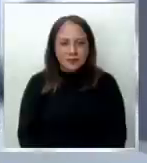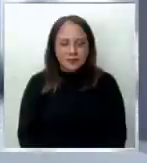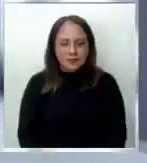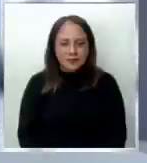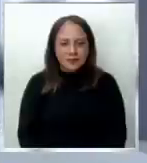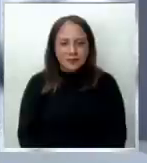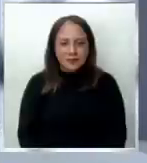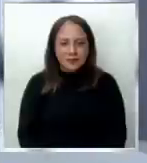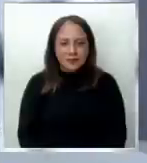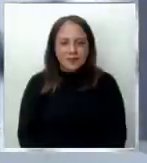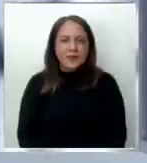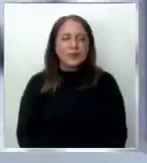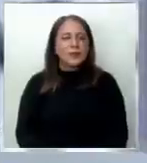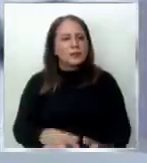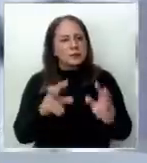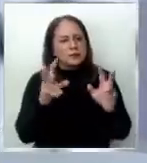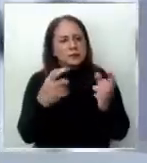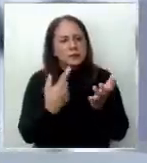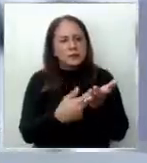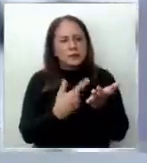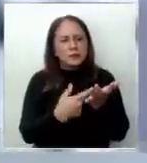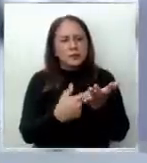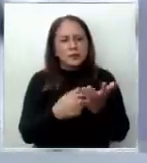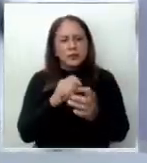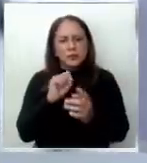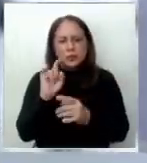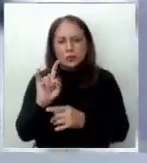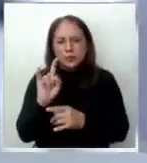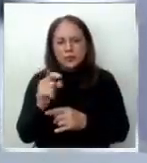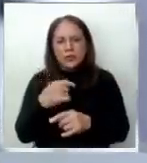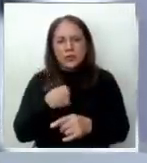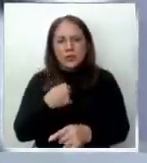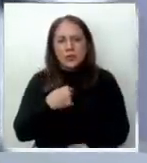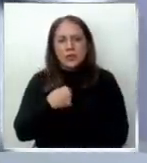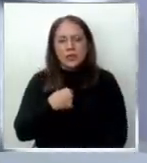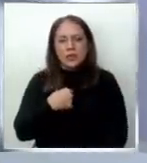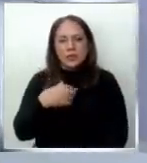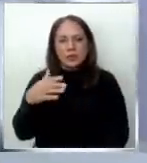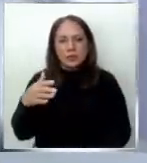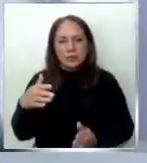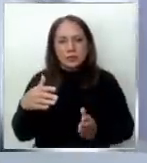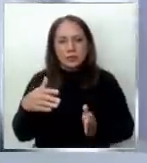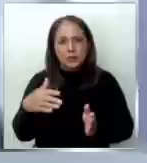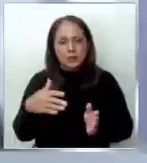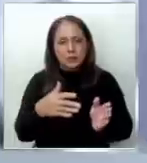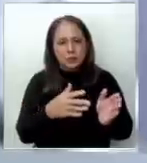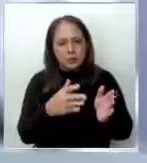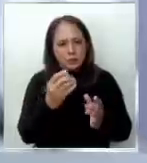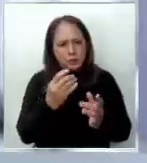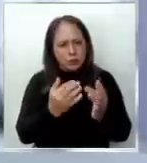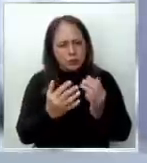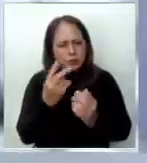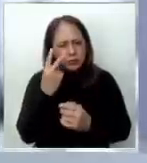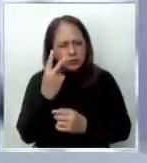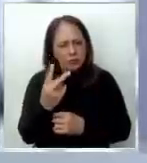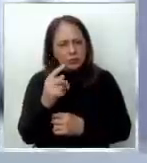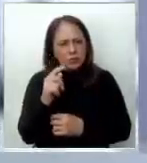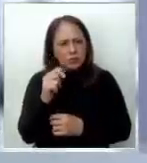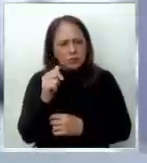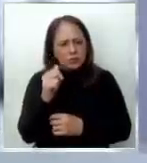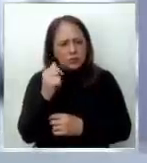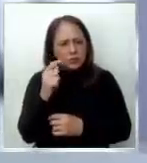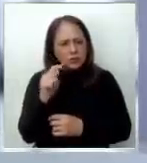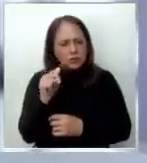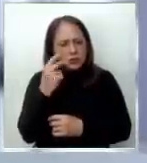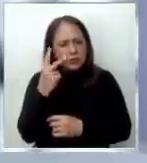Mainit na pinag-usapan sa social media ang isang talon sa Davao de Oro na umuusok? Paano kaya nangyari ito? Kuya